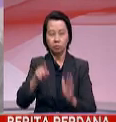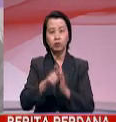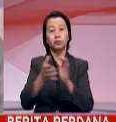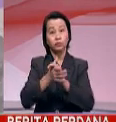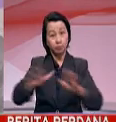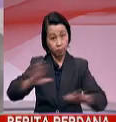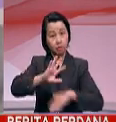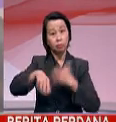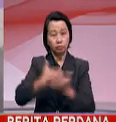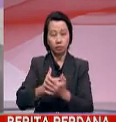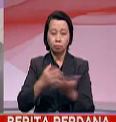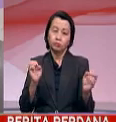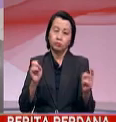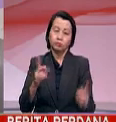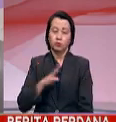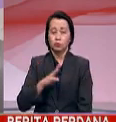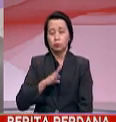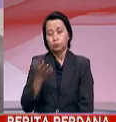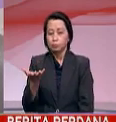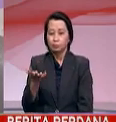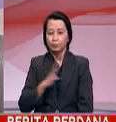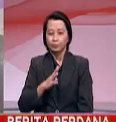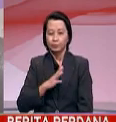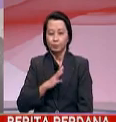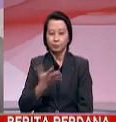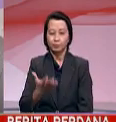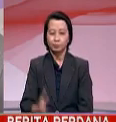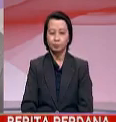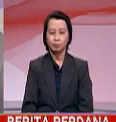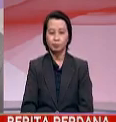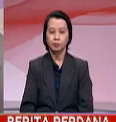keselamatan semua, jadi kita okey je, tak apa, bukan yang selamanya.